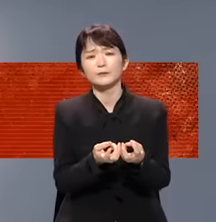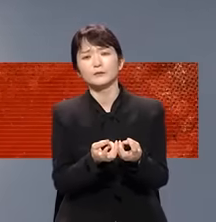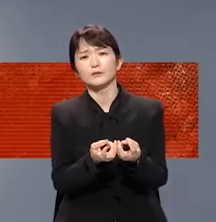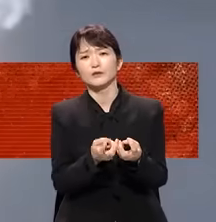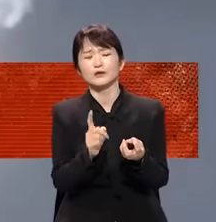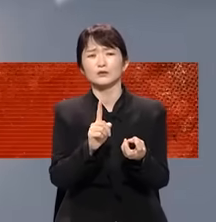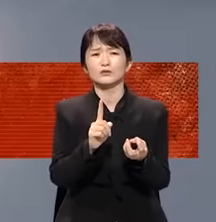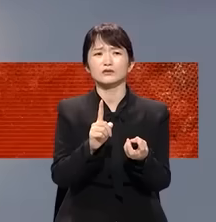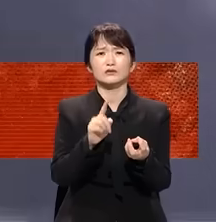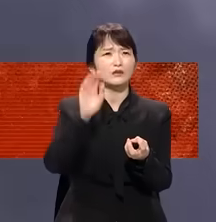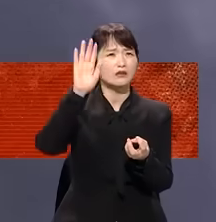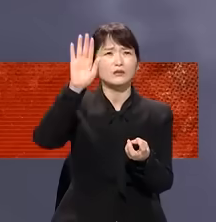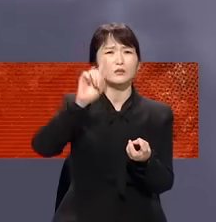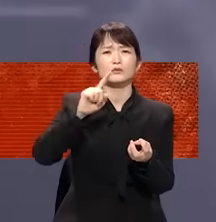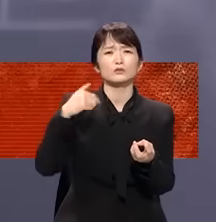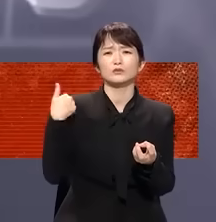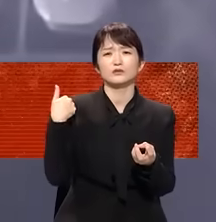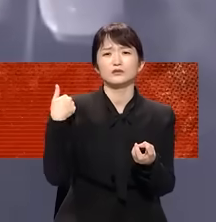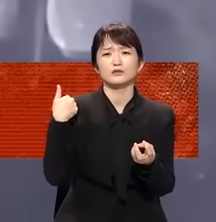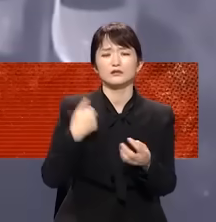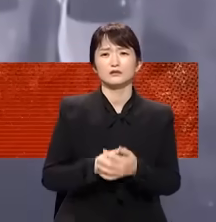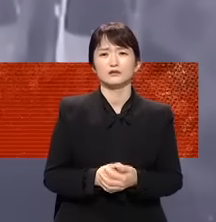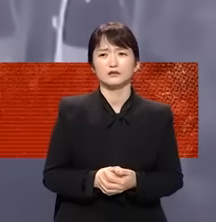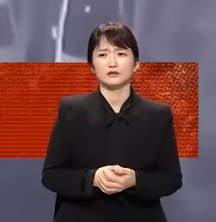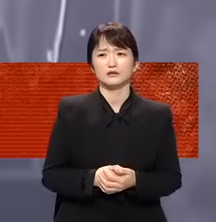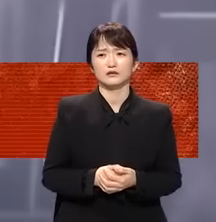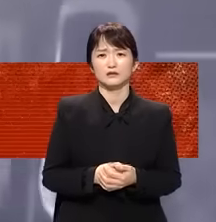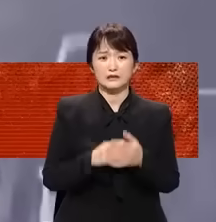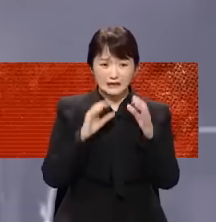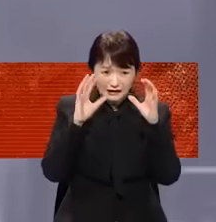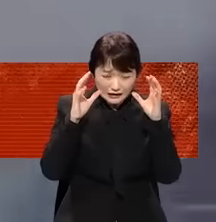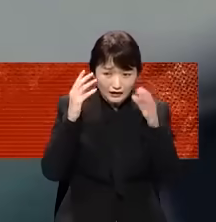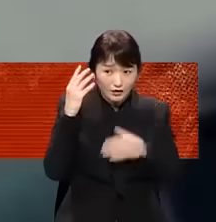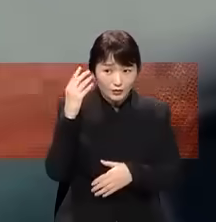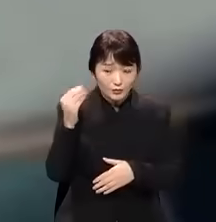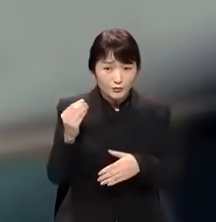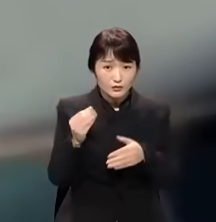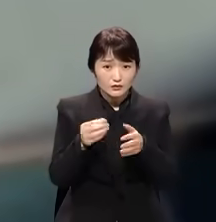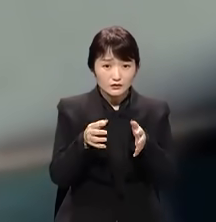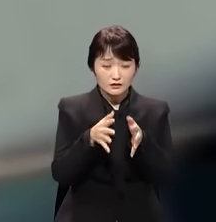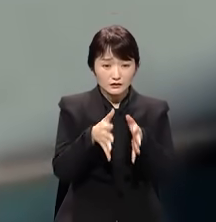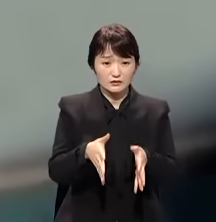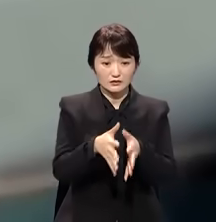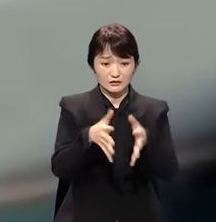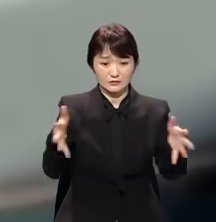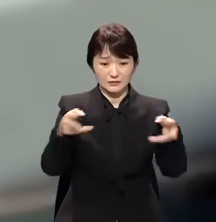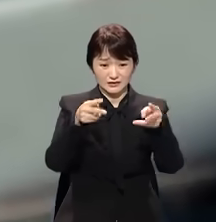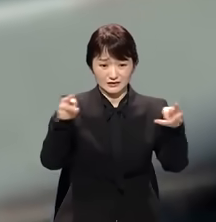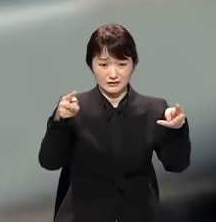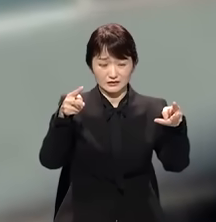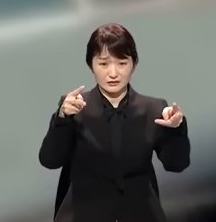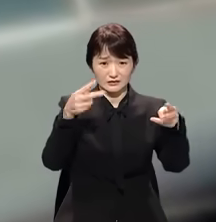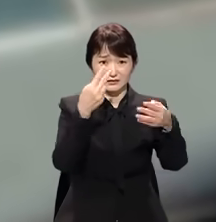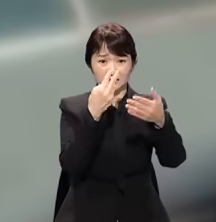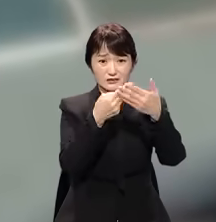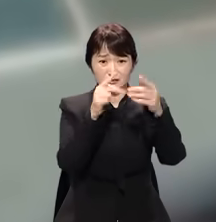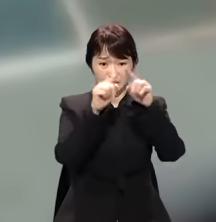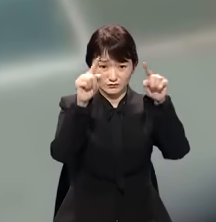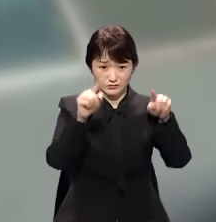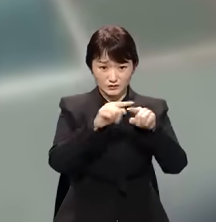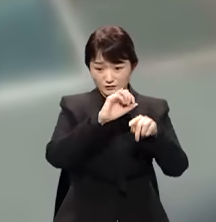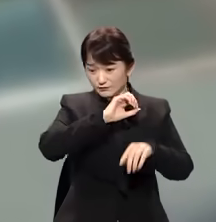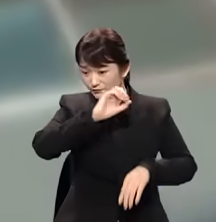진짜 미래가 막막해서 그 아이를 뭐 모텔 2층인가 거의 창문 밖으로 던져서 진짜